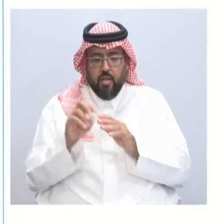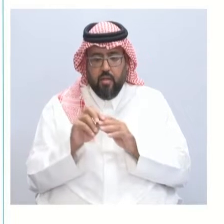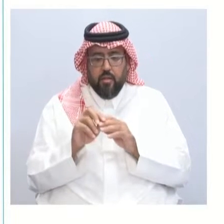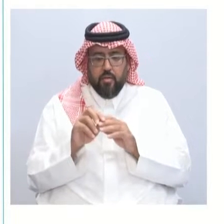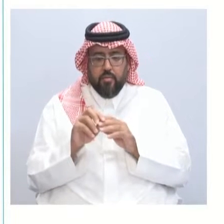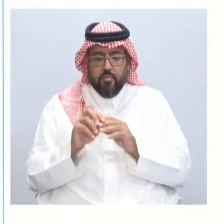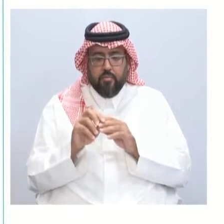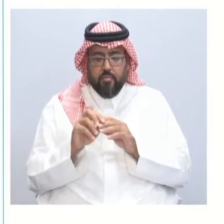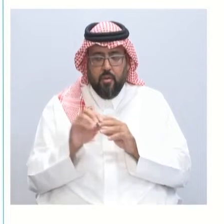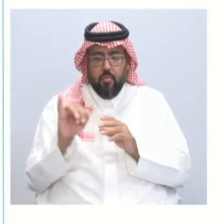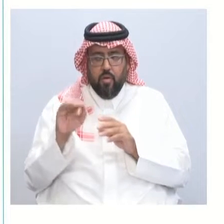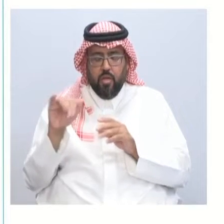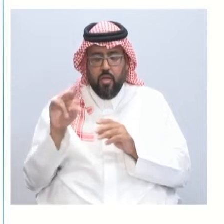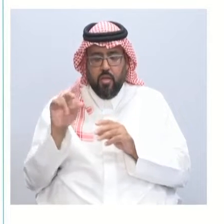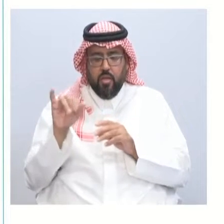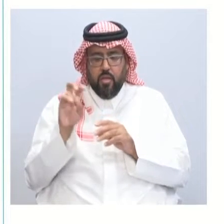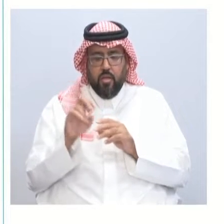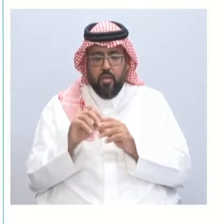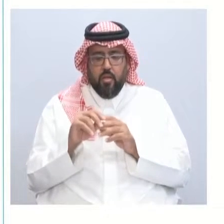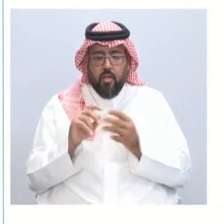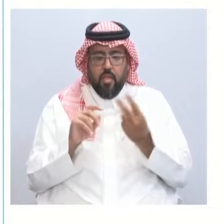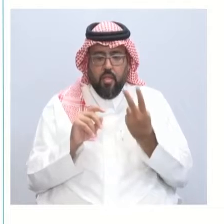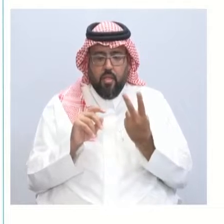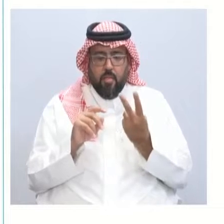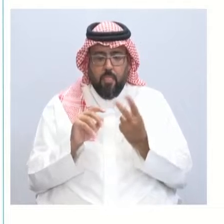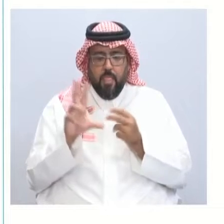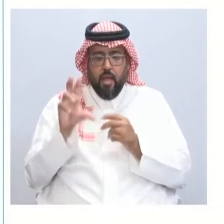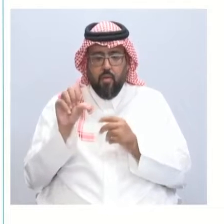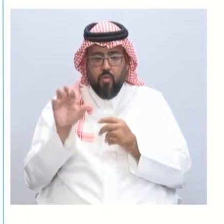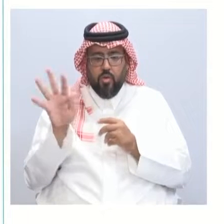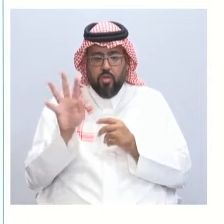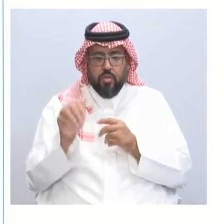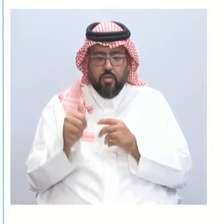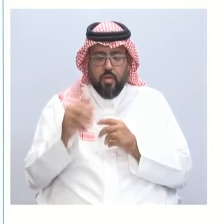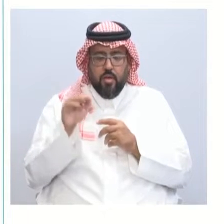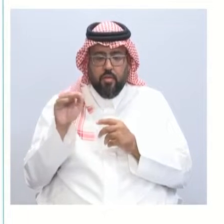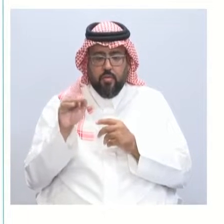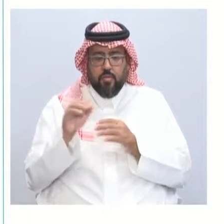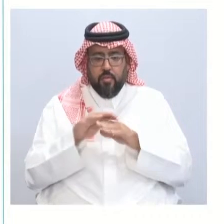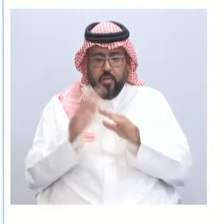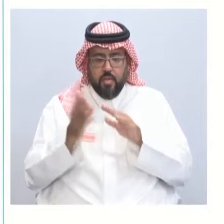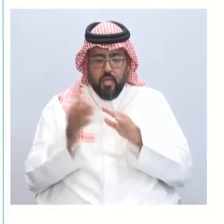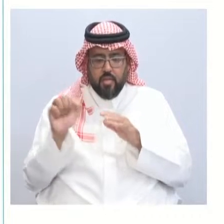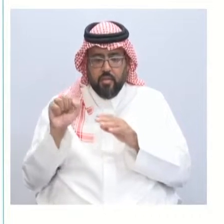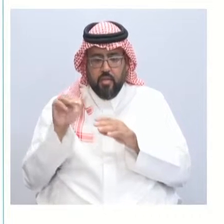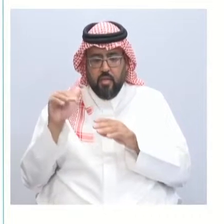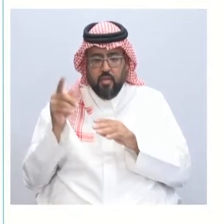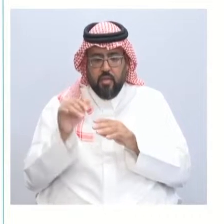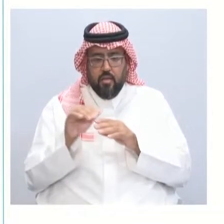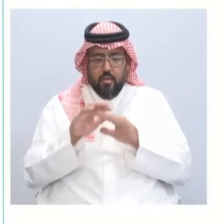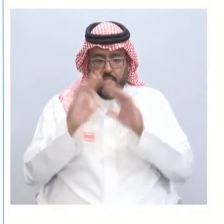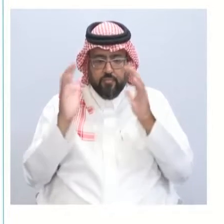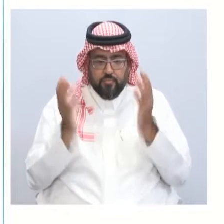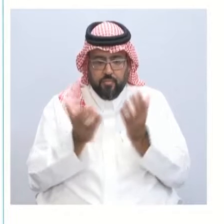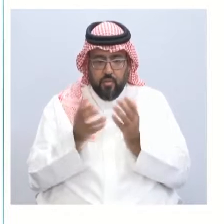وقشره محيطيه النوع الثاني الوشاح وقلنا هو غطاء صخري يحيط في